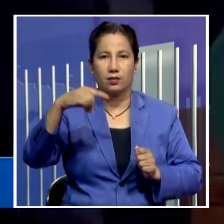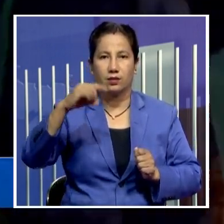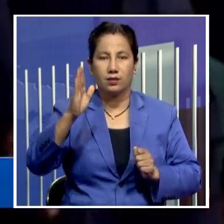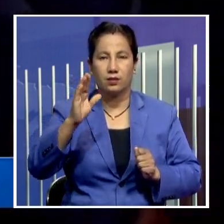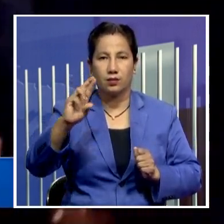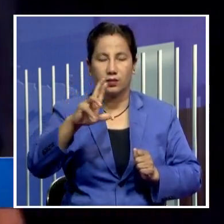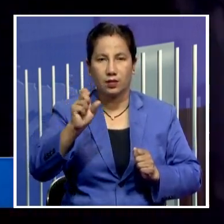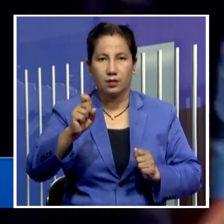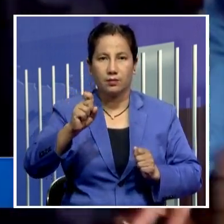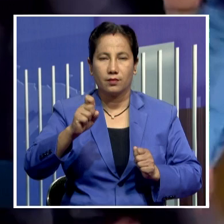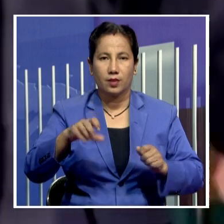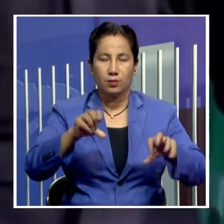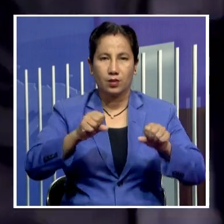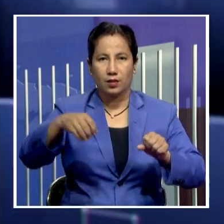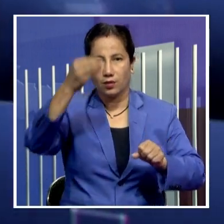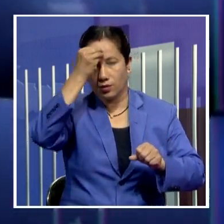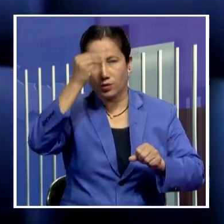मात्रै म्याच थप हुने।